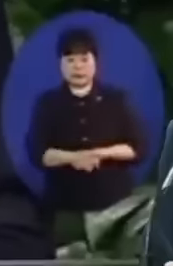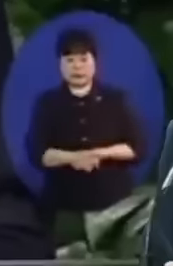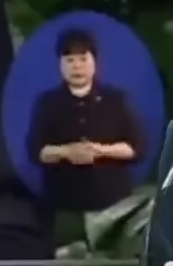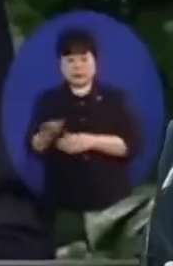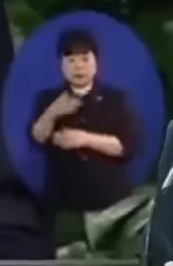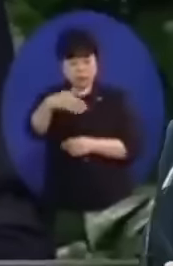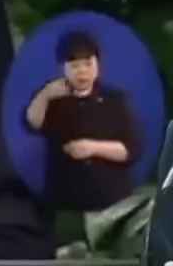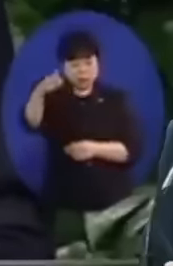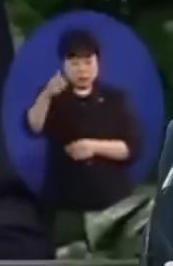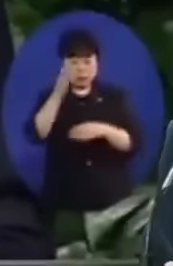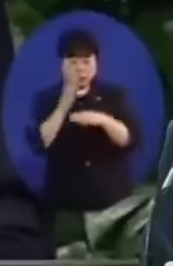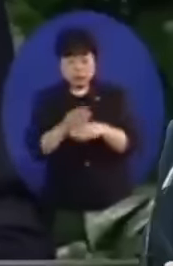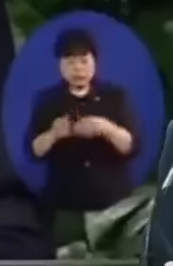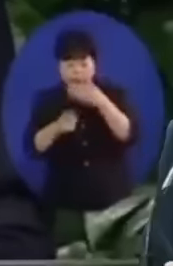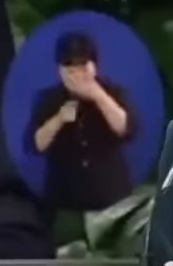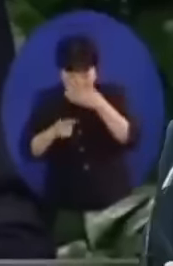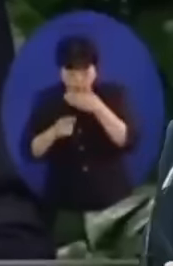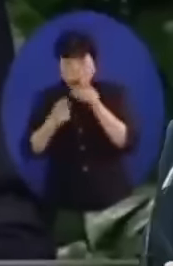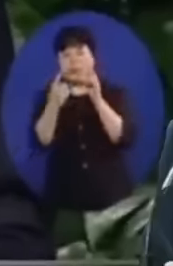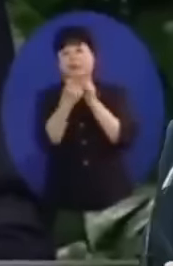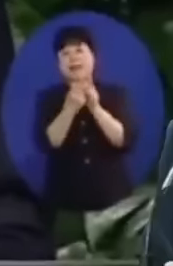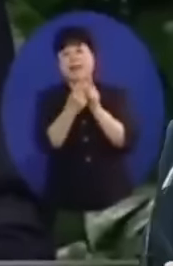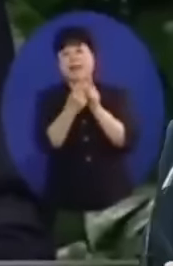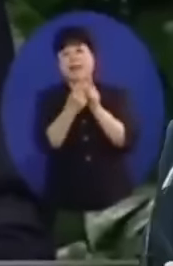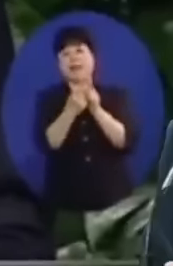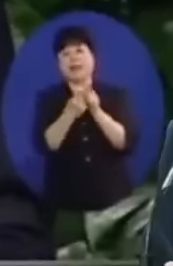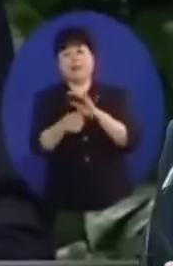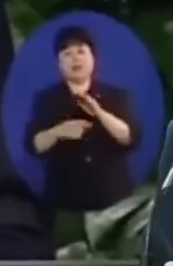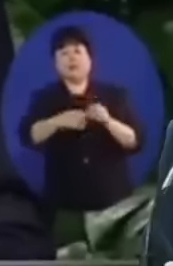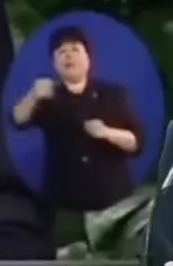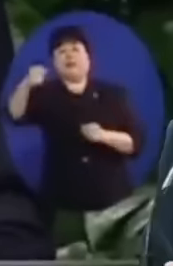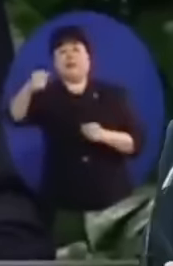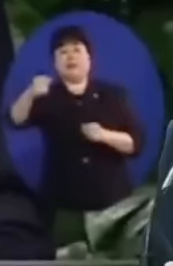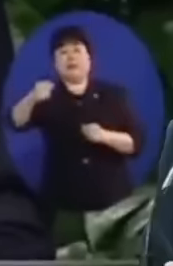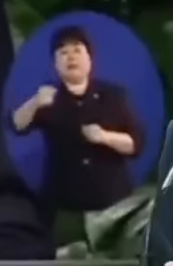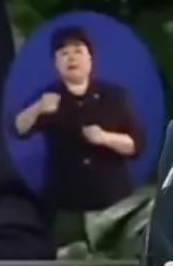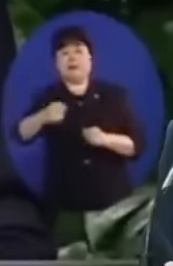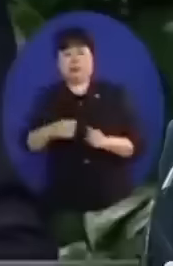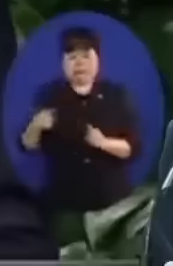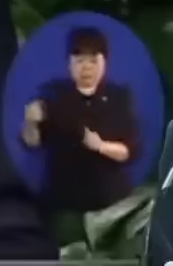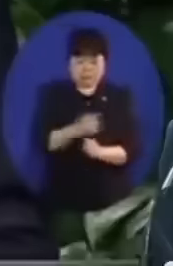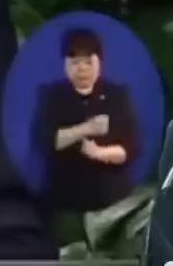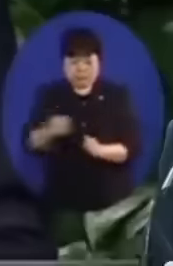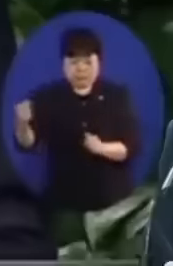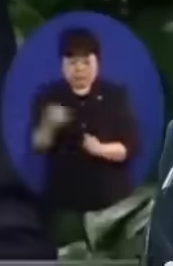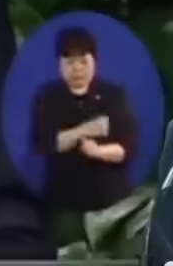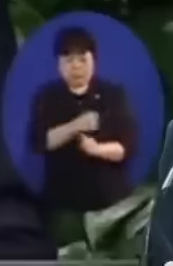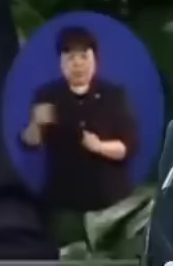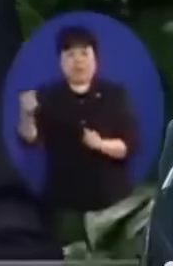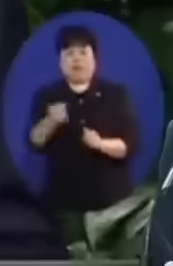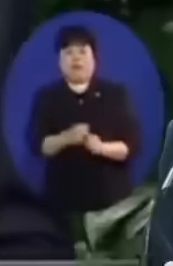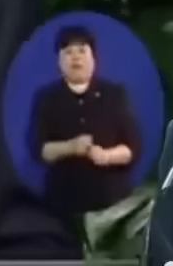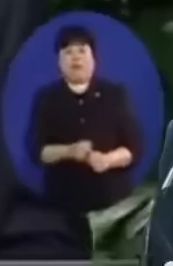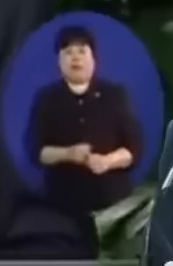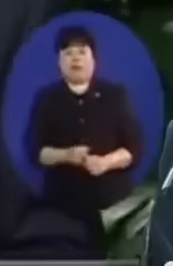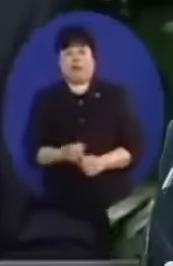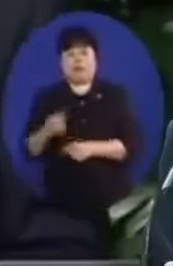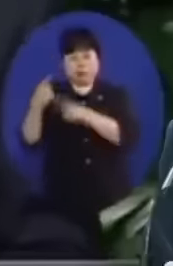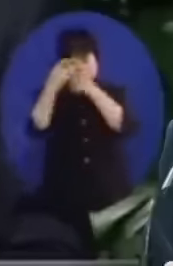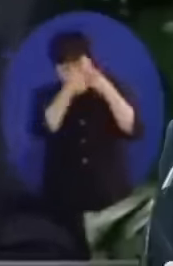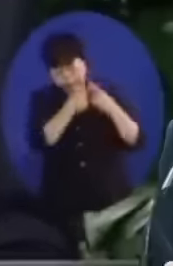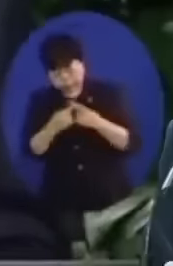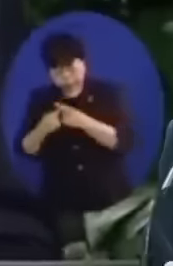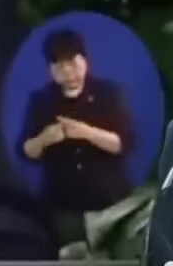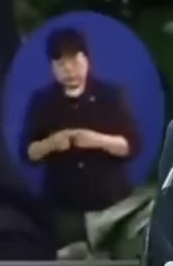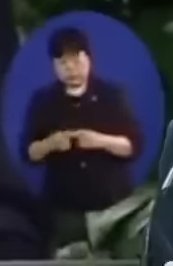시골로 내려가다가 강도 만나가지고서 다 뺏기는 것입니다. 이 사람도 실컷 얻어맞고 돈 다